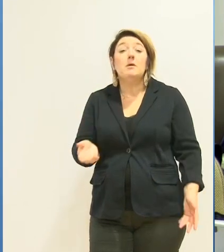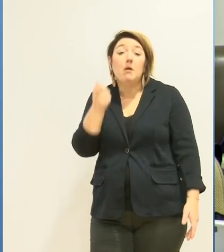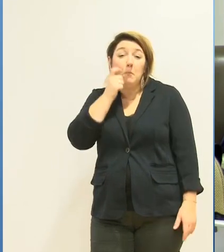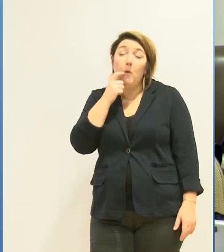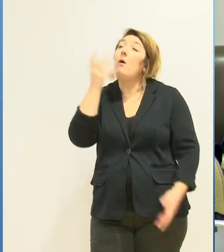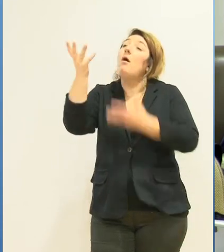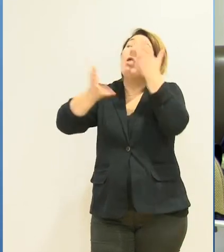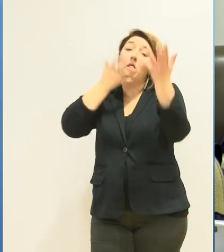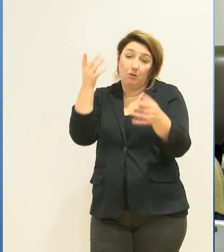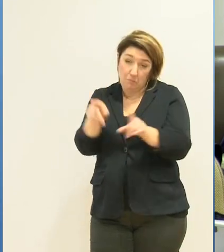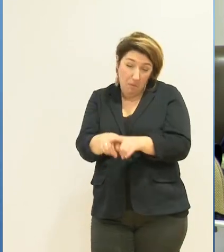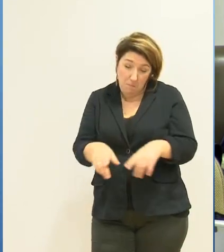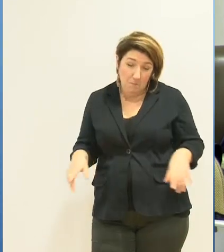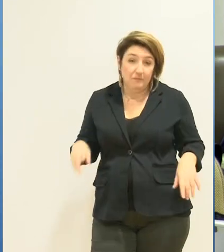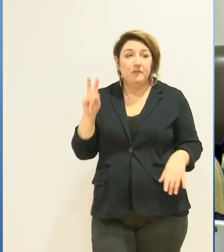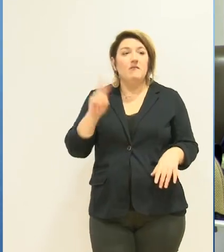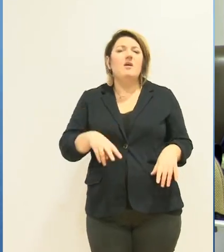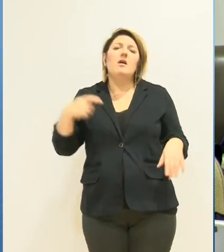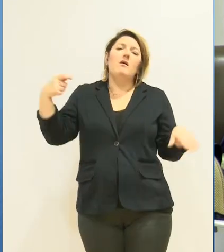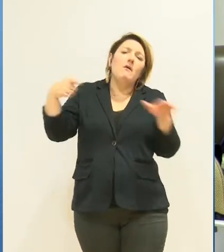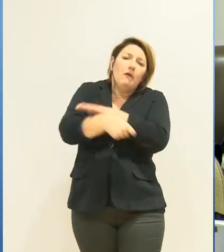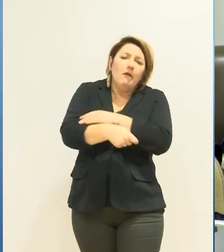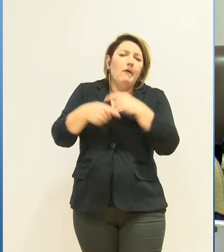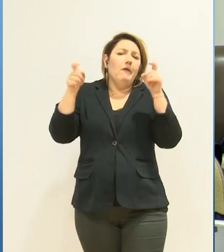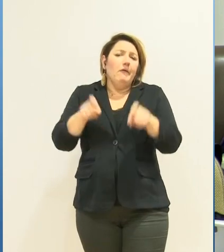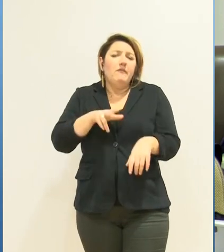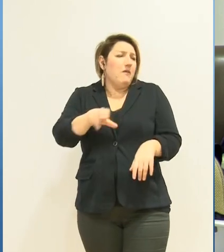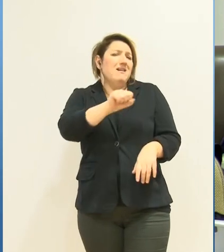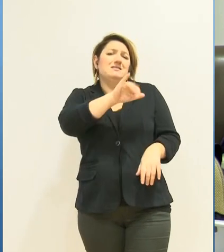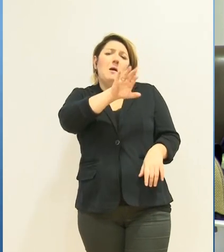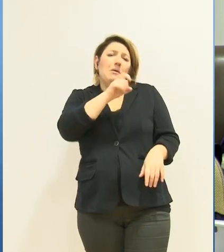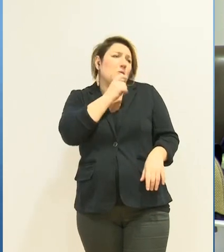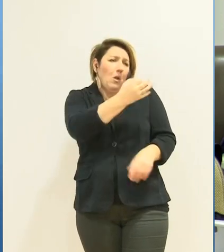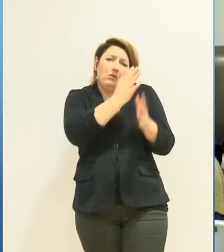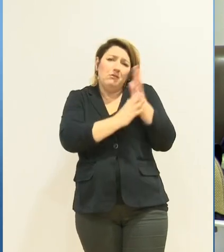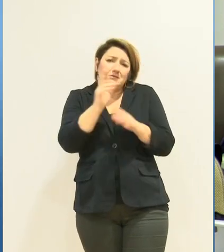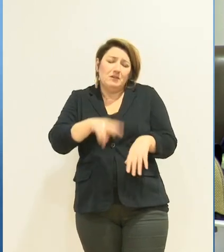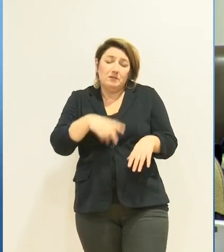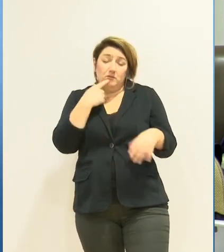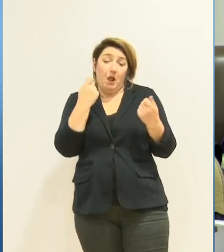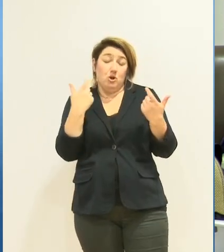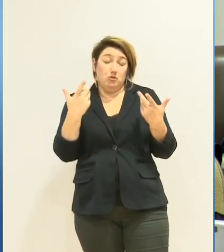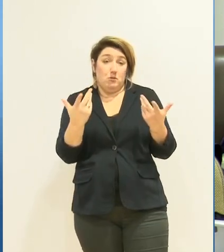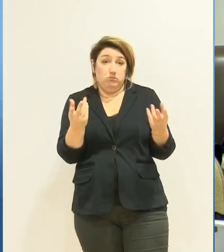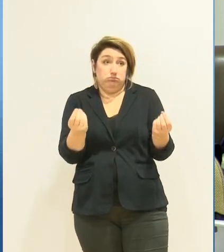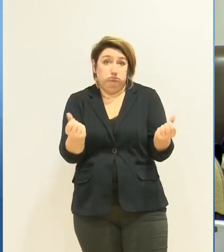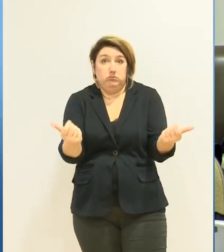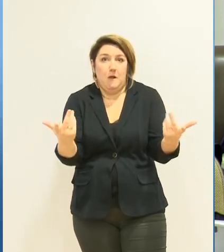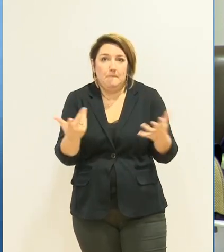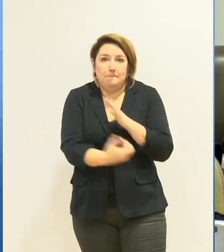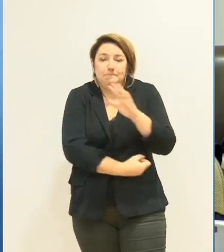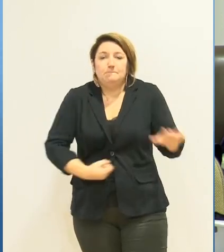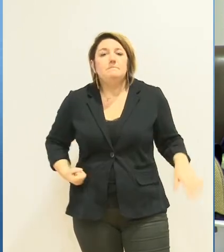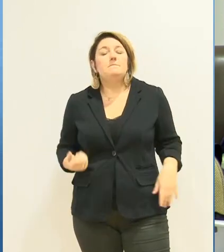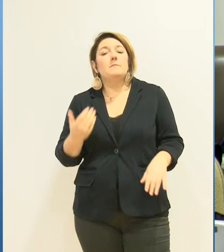réductions des pensions de l'état bref bref bref et puis la cedh est récupérable qui aujourd'hui nous aide un petit peu mais il faut bien avoir conscience